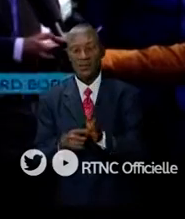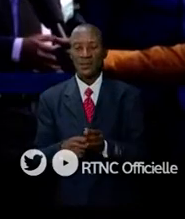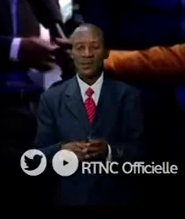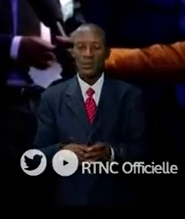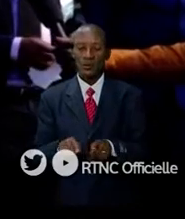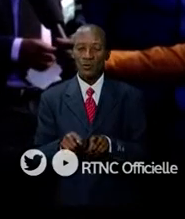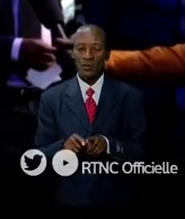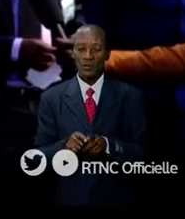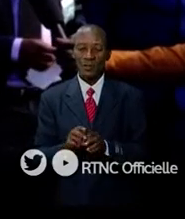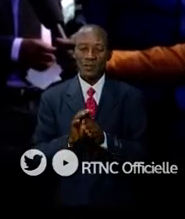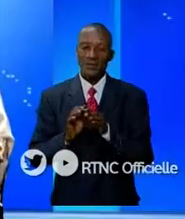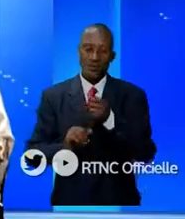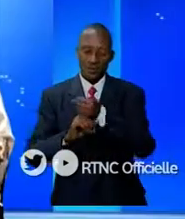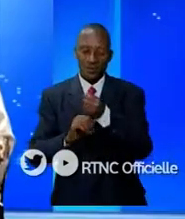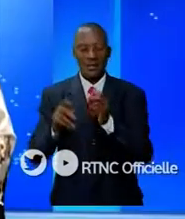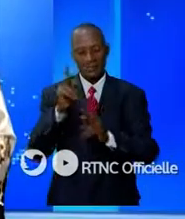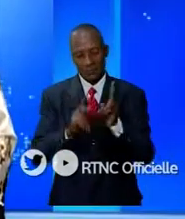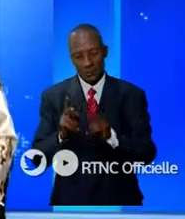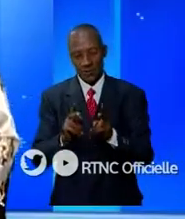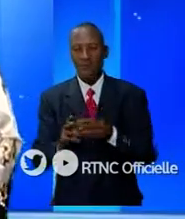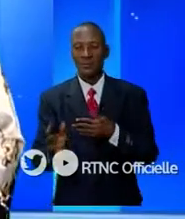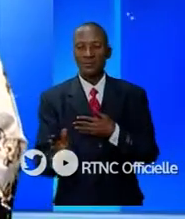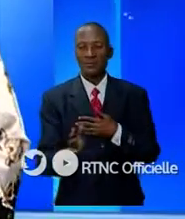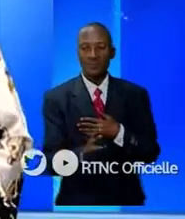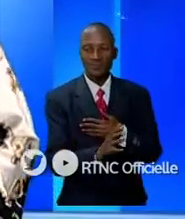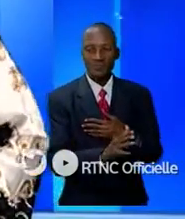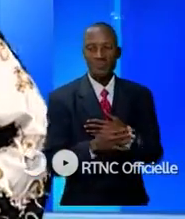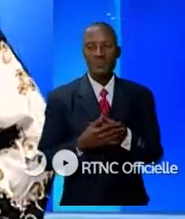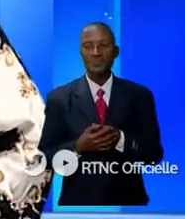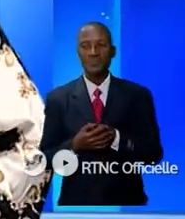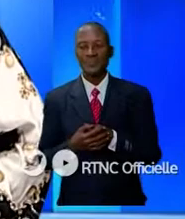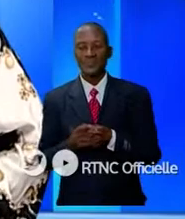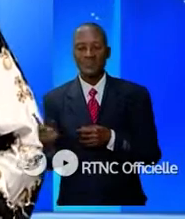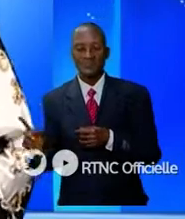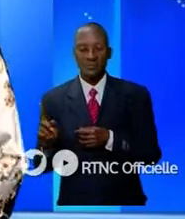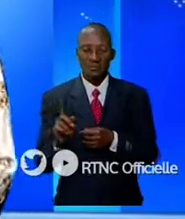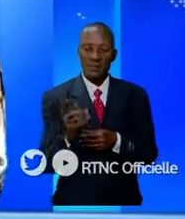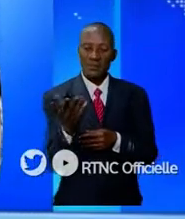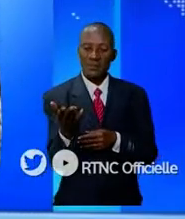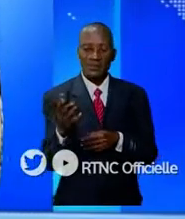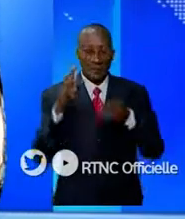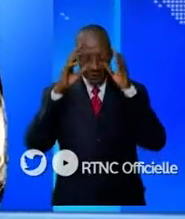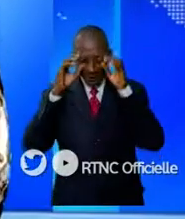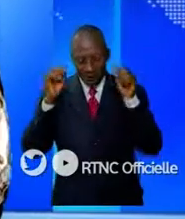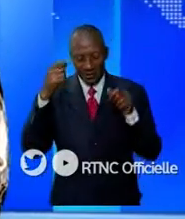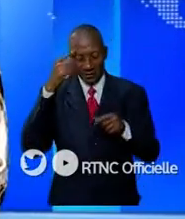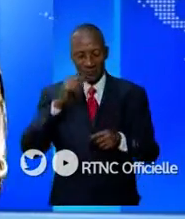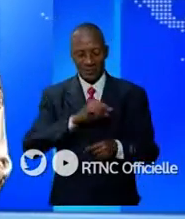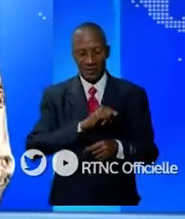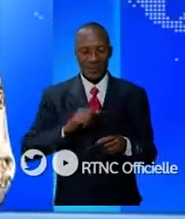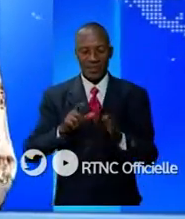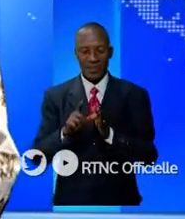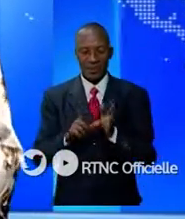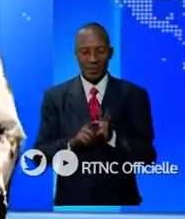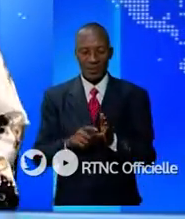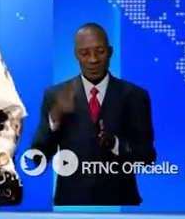populations qu'elle représente. Elle est allée demander l'accompagnement du président du Sénat pour les rapatriements du